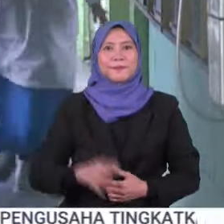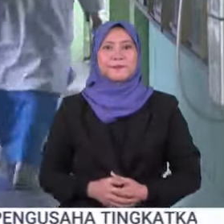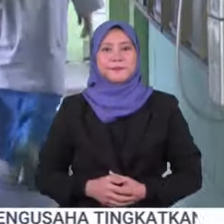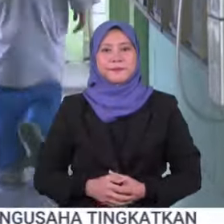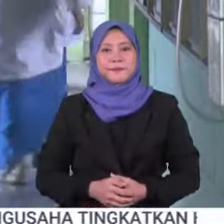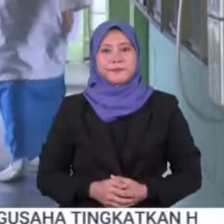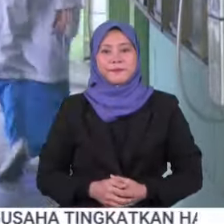2024